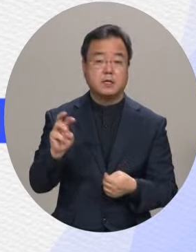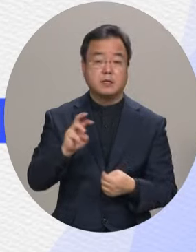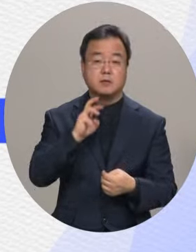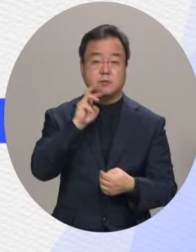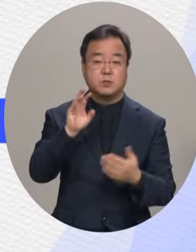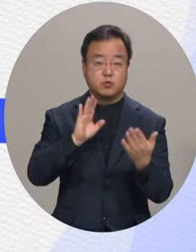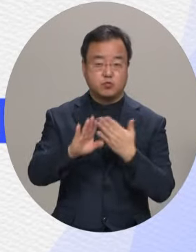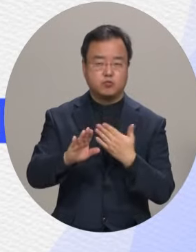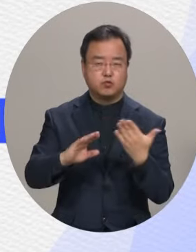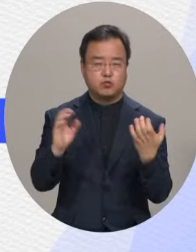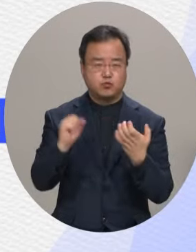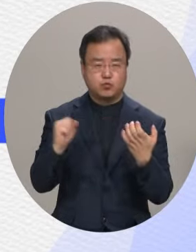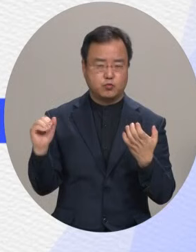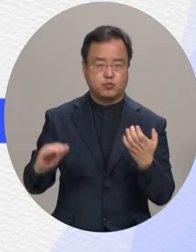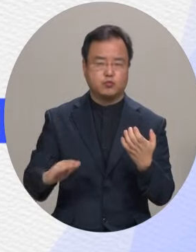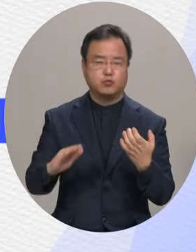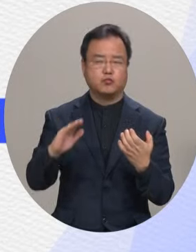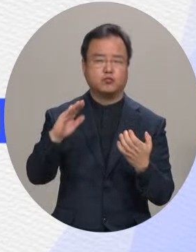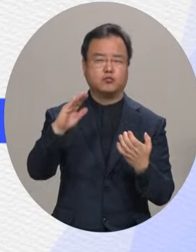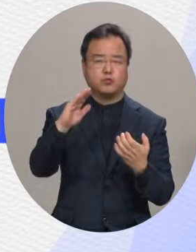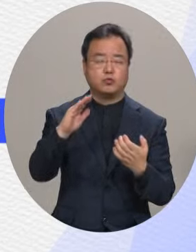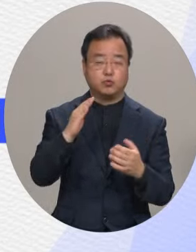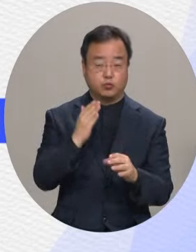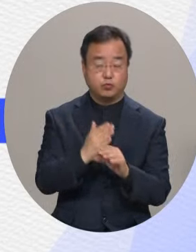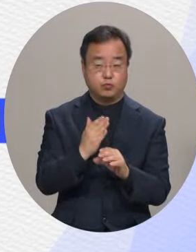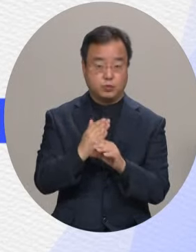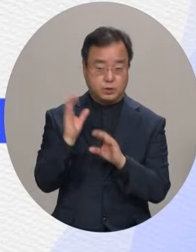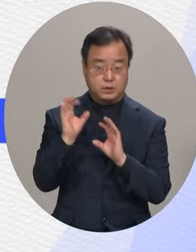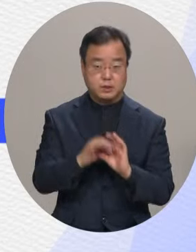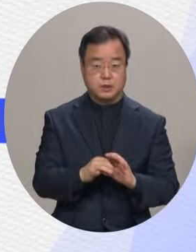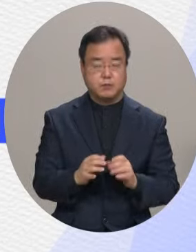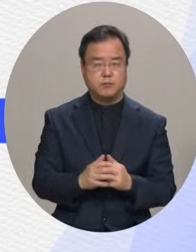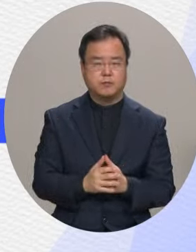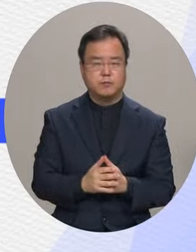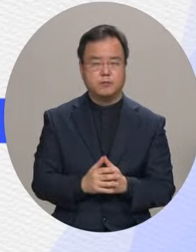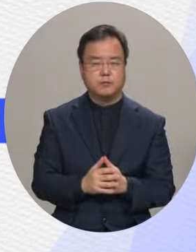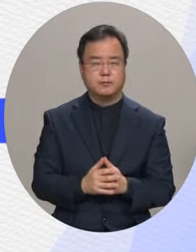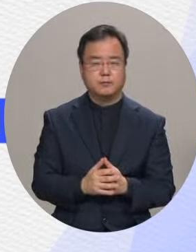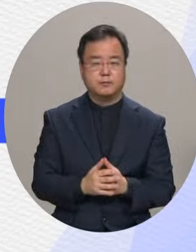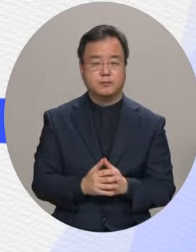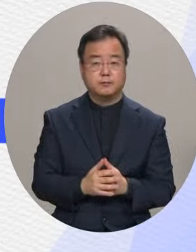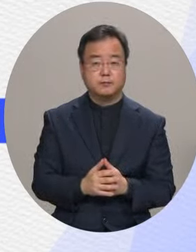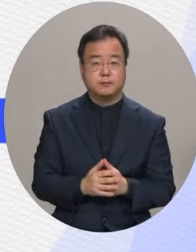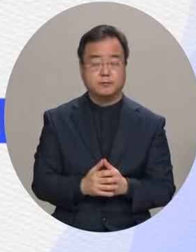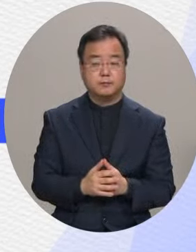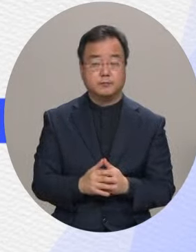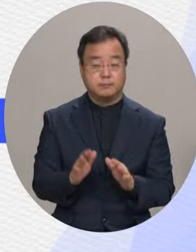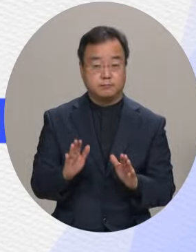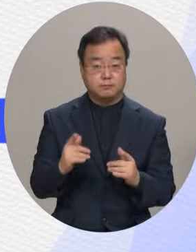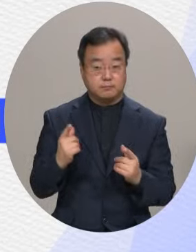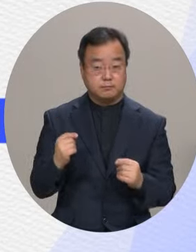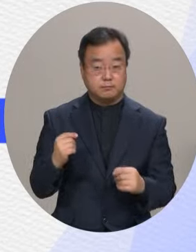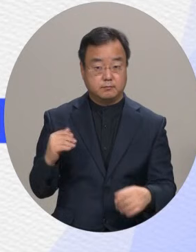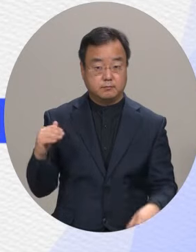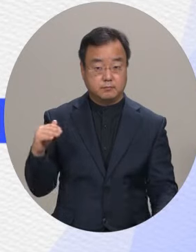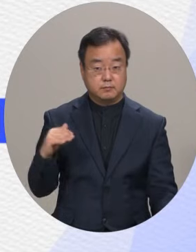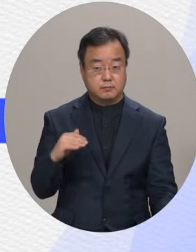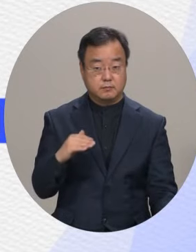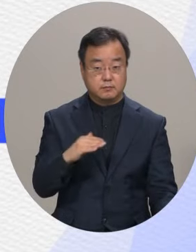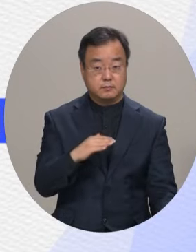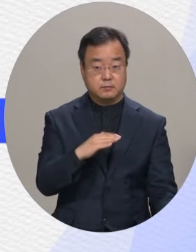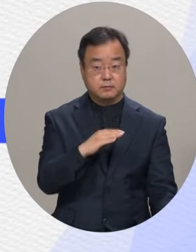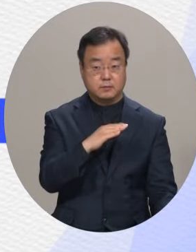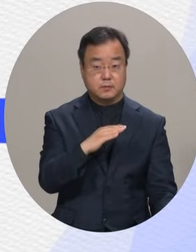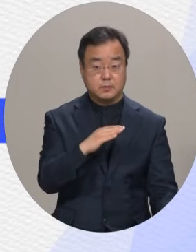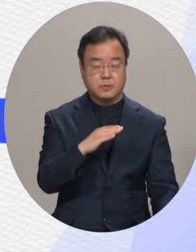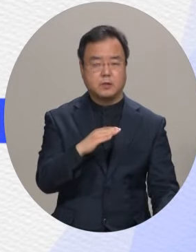상승하고 지속적으로 유지됩니다 거의 완전 고용 상태로 이제 들어간다고 얘기를 하는데요 어 이런 차이가 있고